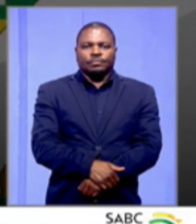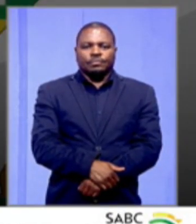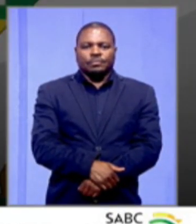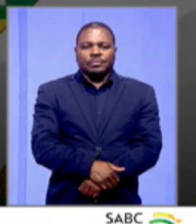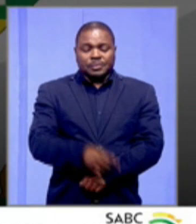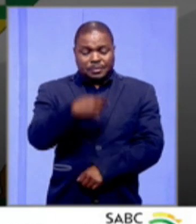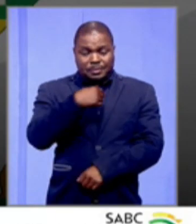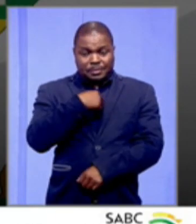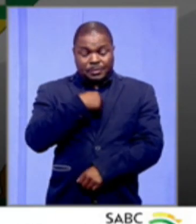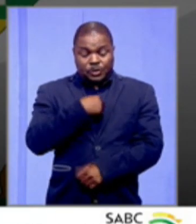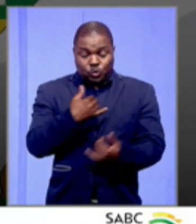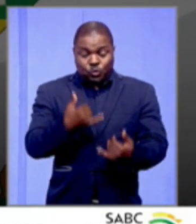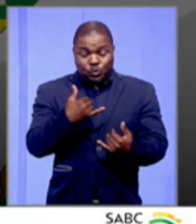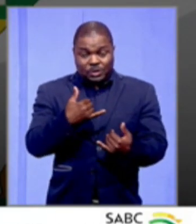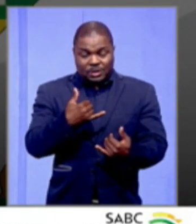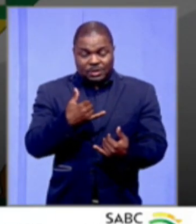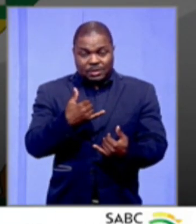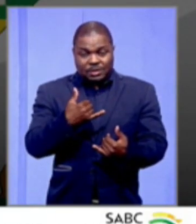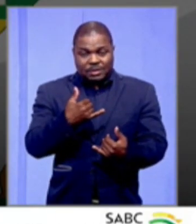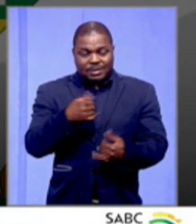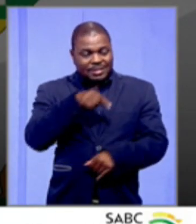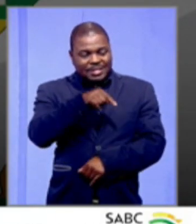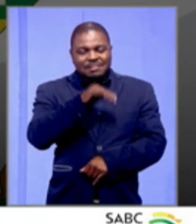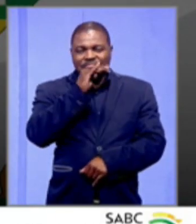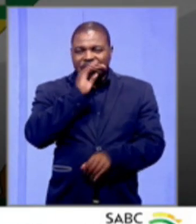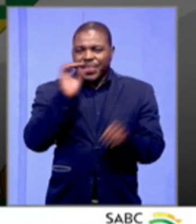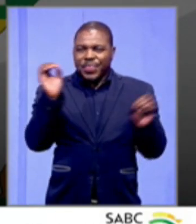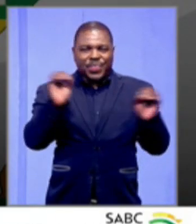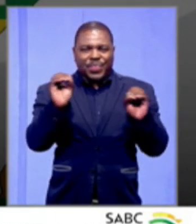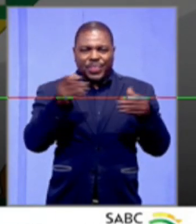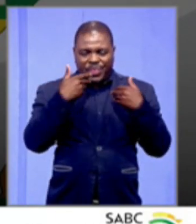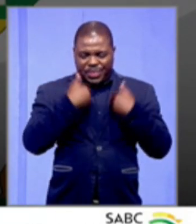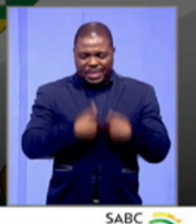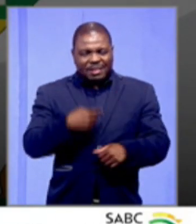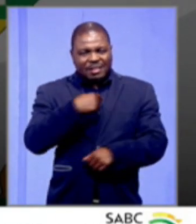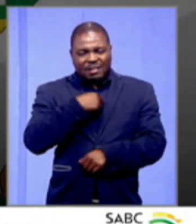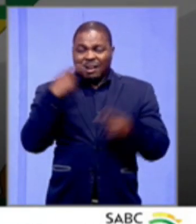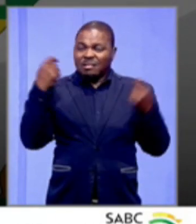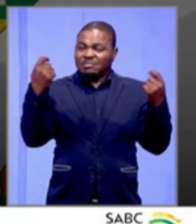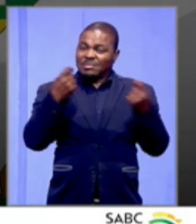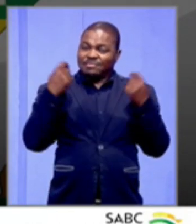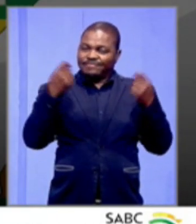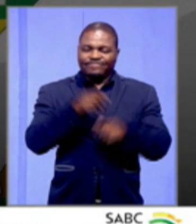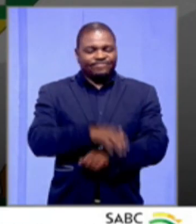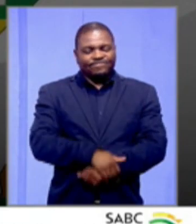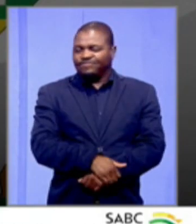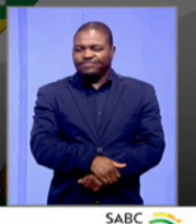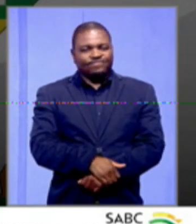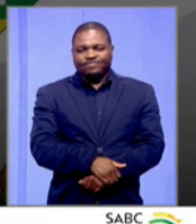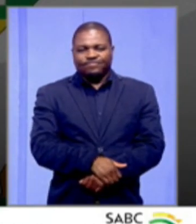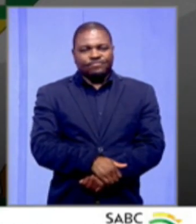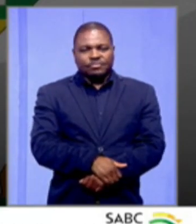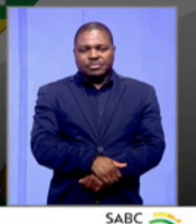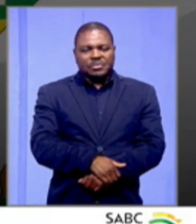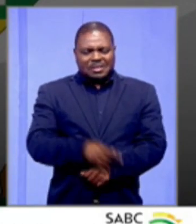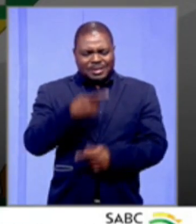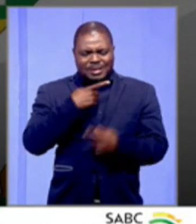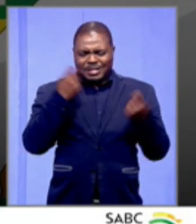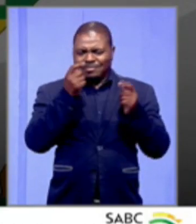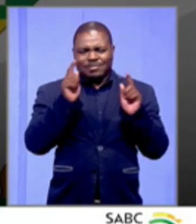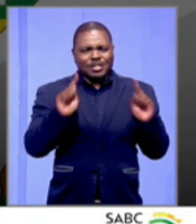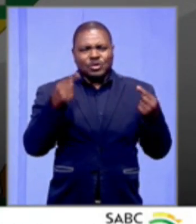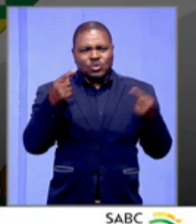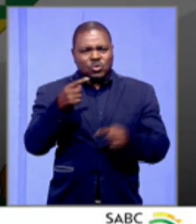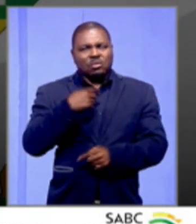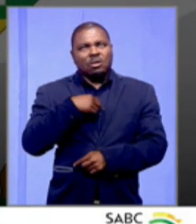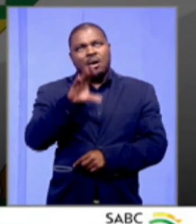Nna letšatši la katšeno mo nna a le re selo ebile ake le keteke letšatši la katšeno. Nga se keteka letšatši la katšeno ba re